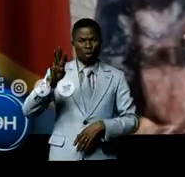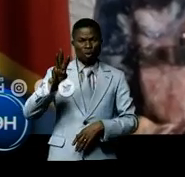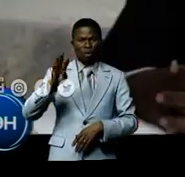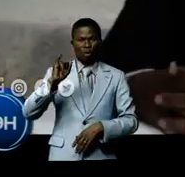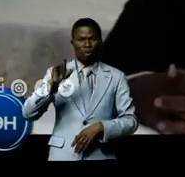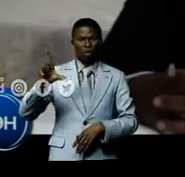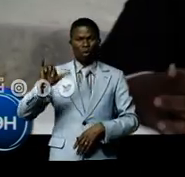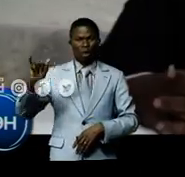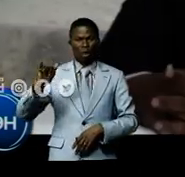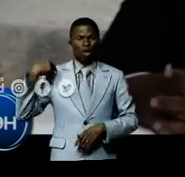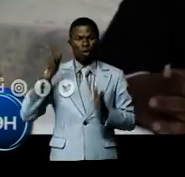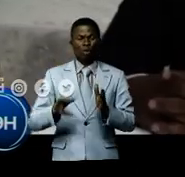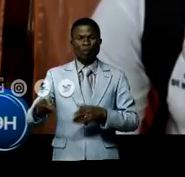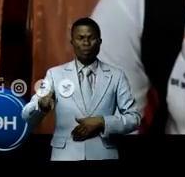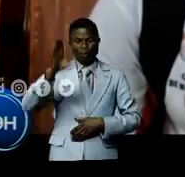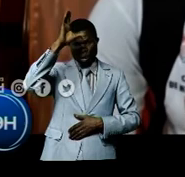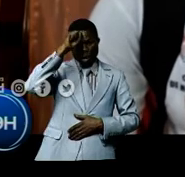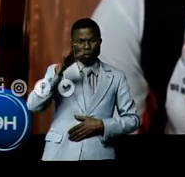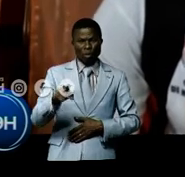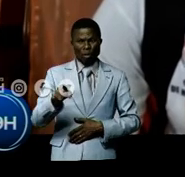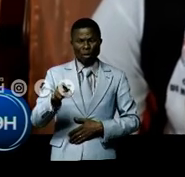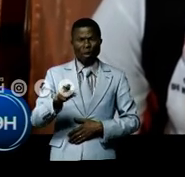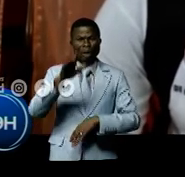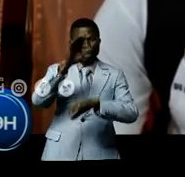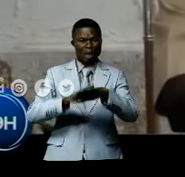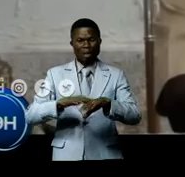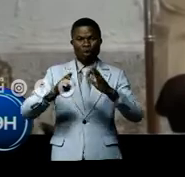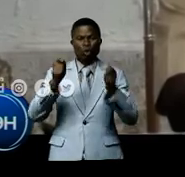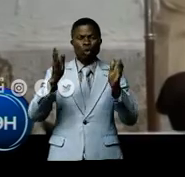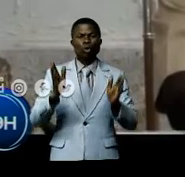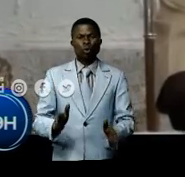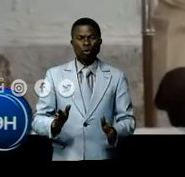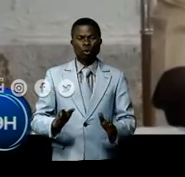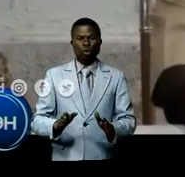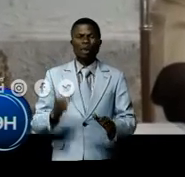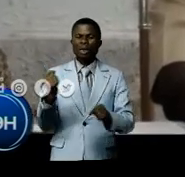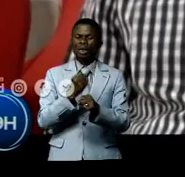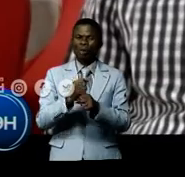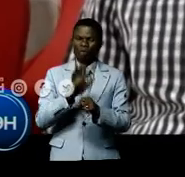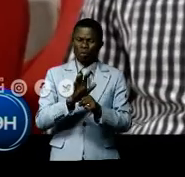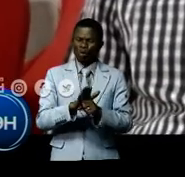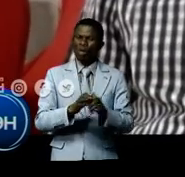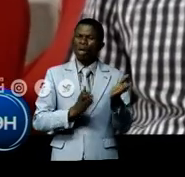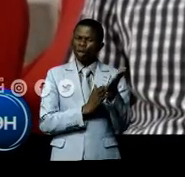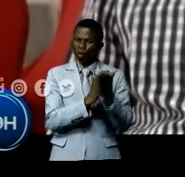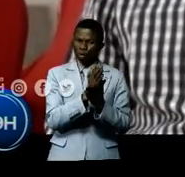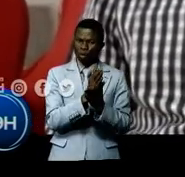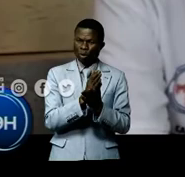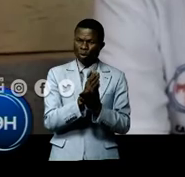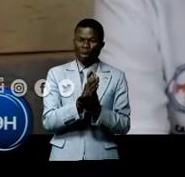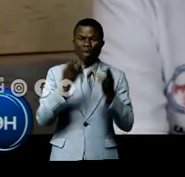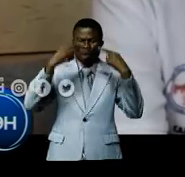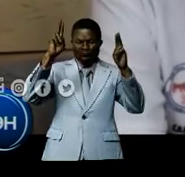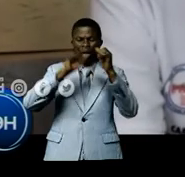Hassan, gouverneur de la province du Kwilu, d'inviter les chevaliers de la plume de jouer pleinement leur rôle dans la réussite de la